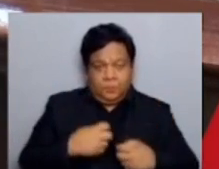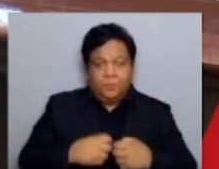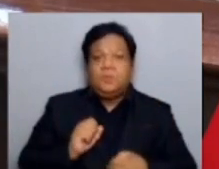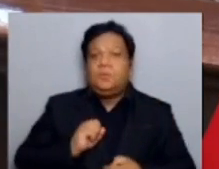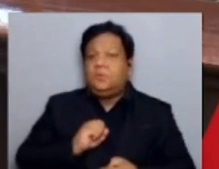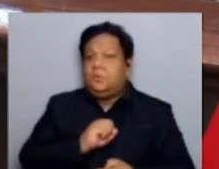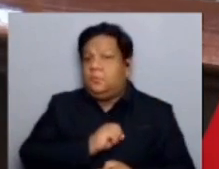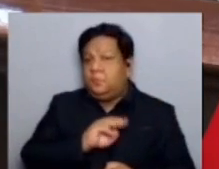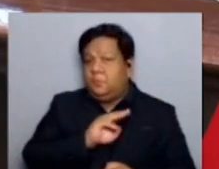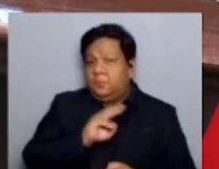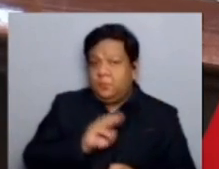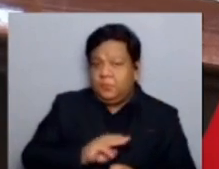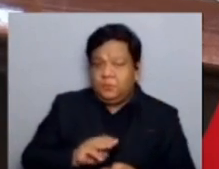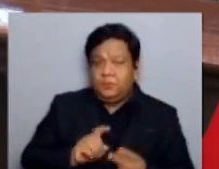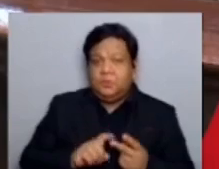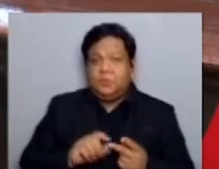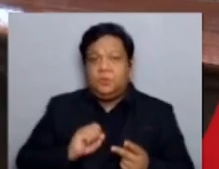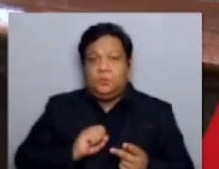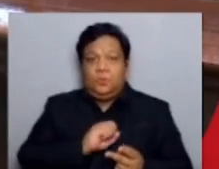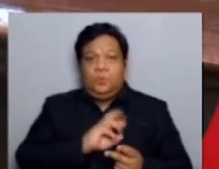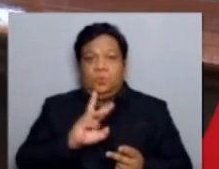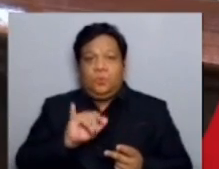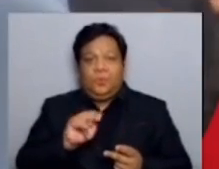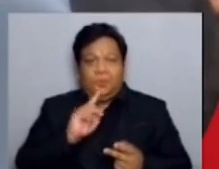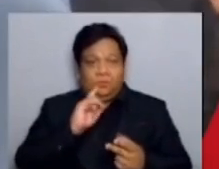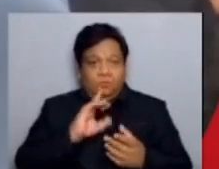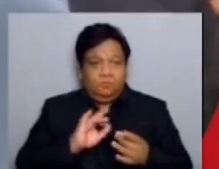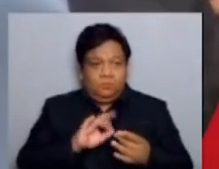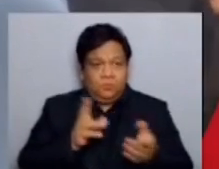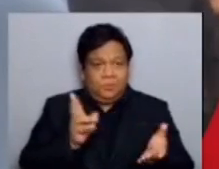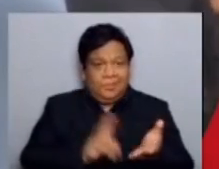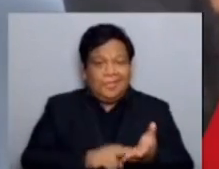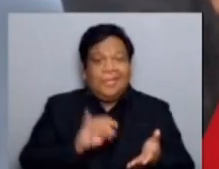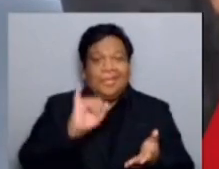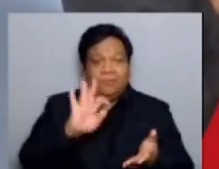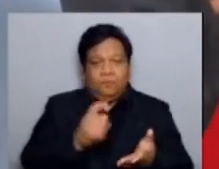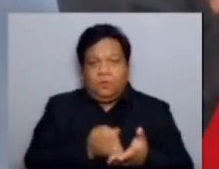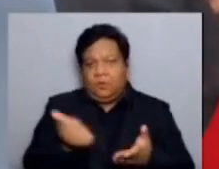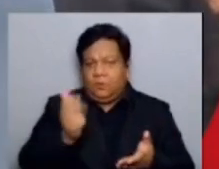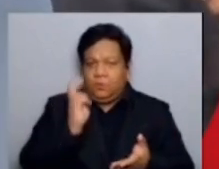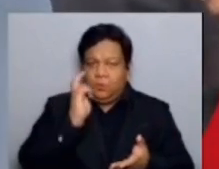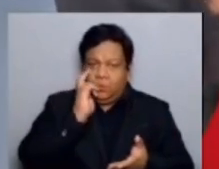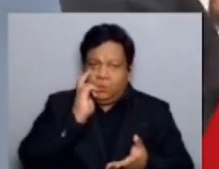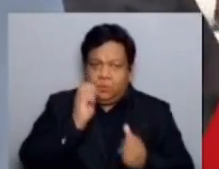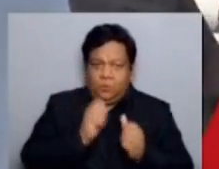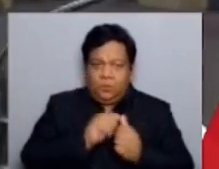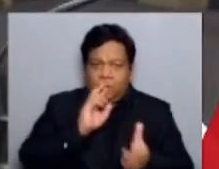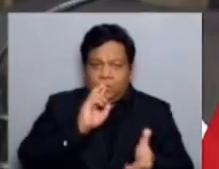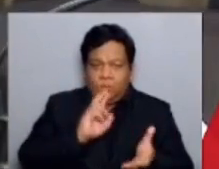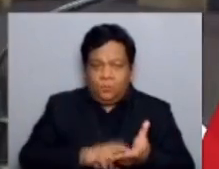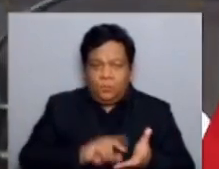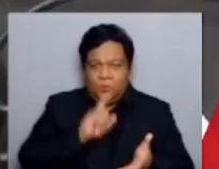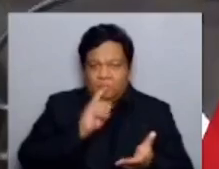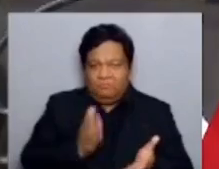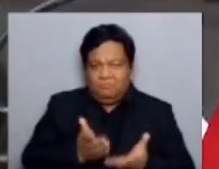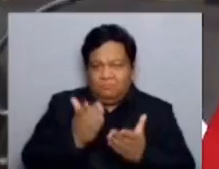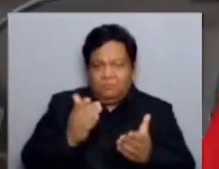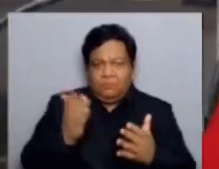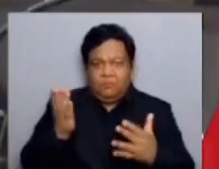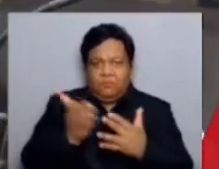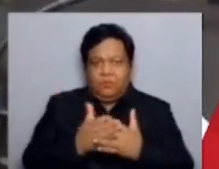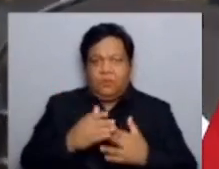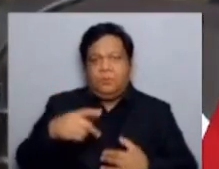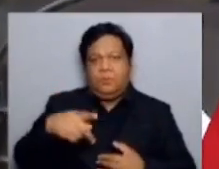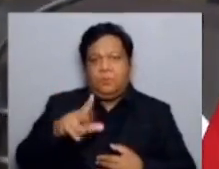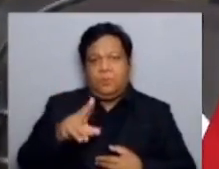Gatchalian, pipirma sila kung tatanggalin si Pangulong Duterte sa report na inirerekomendang kasuhan ng plunder. Wala raw kasi